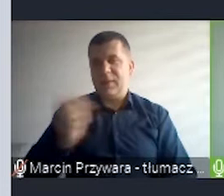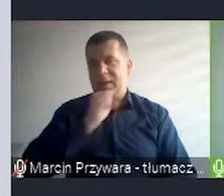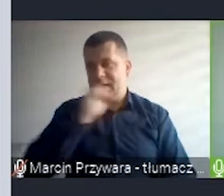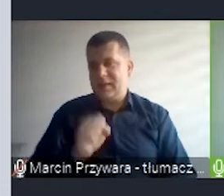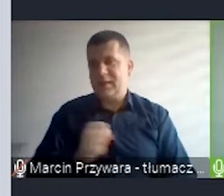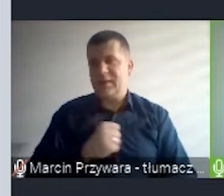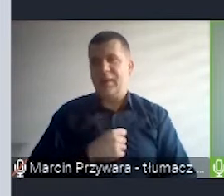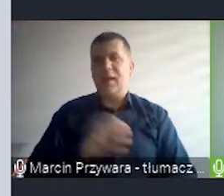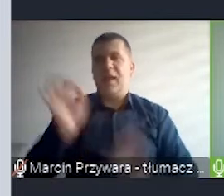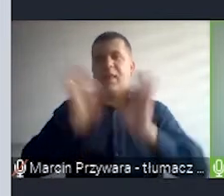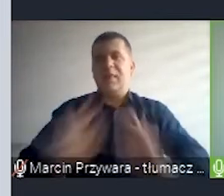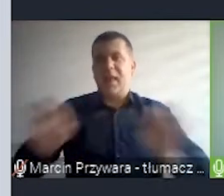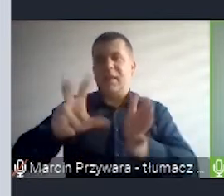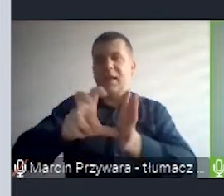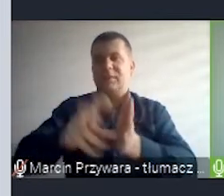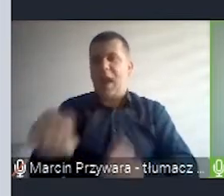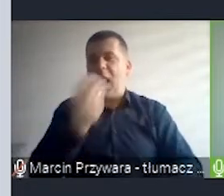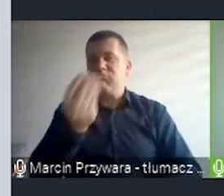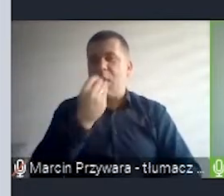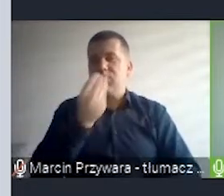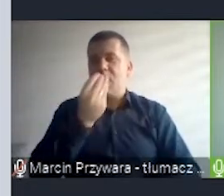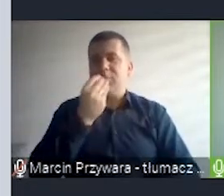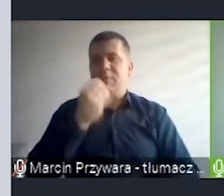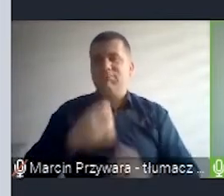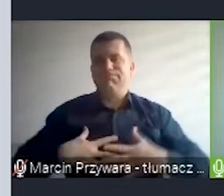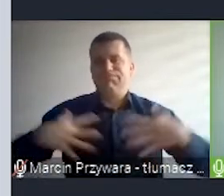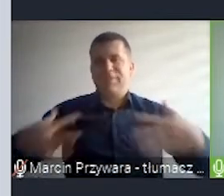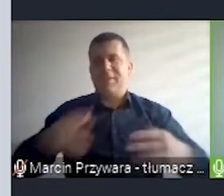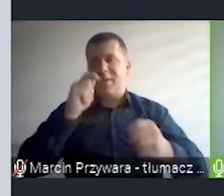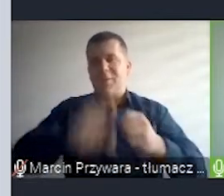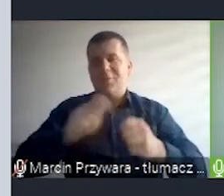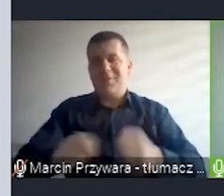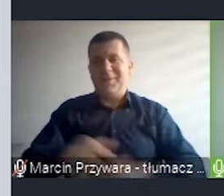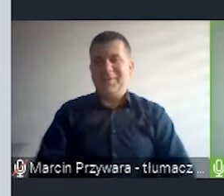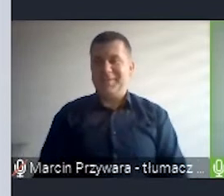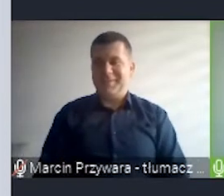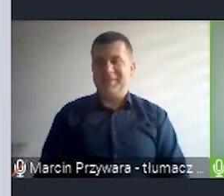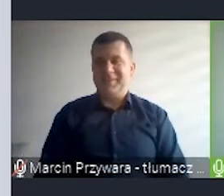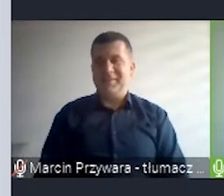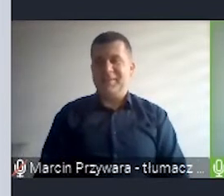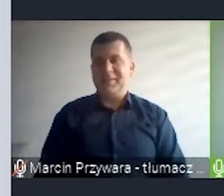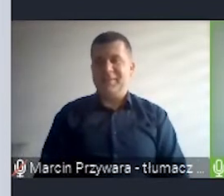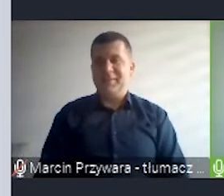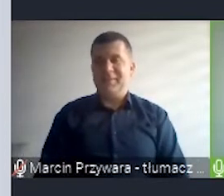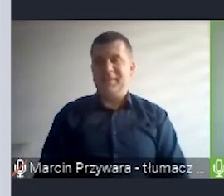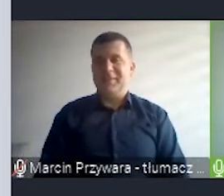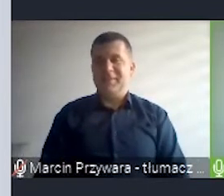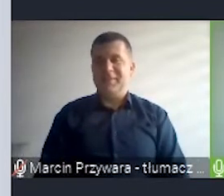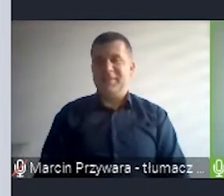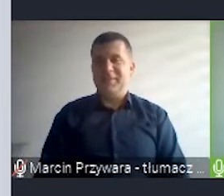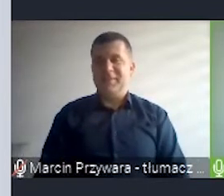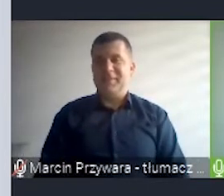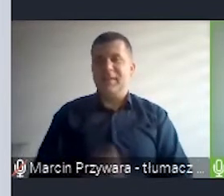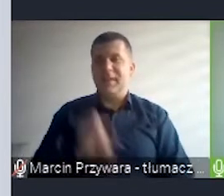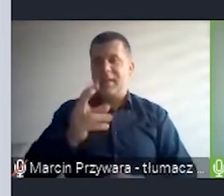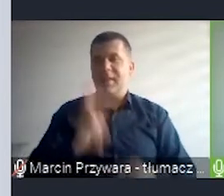nie urosłem jak na diecie ciastkowej w związku z prowadzonymi kontrolami. Więc już tak